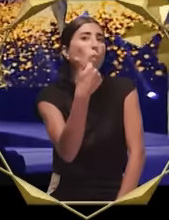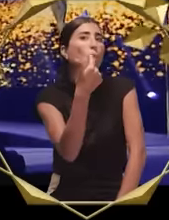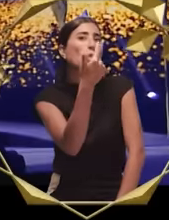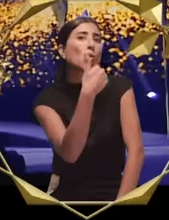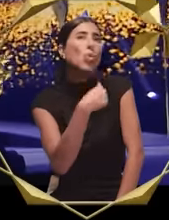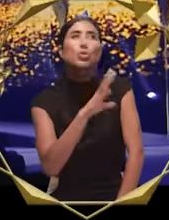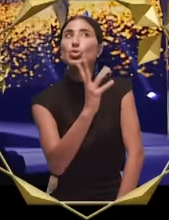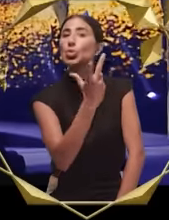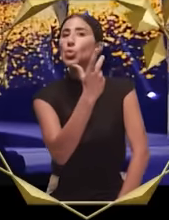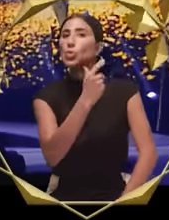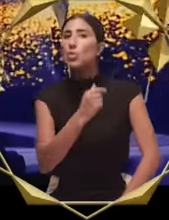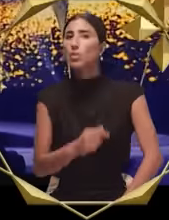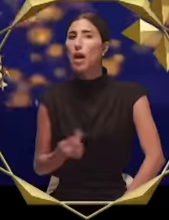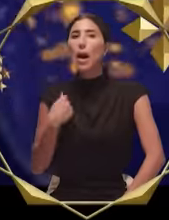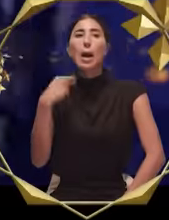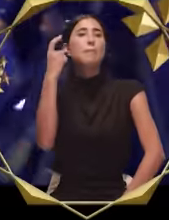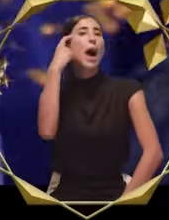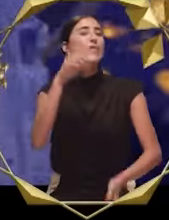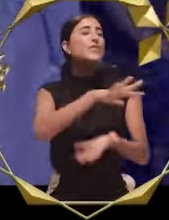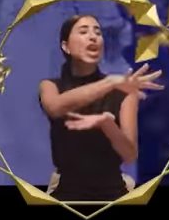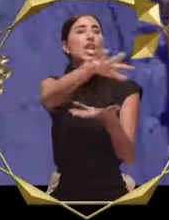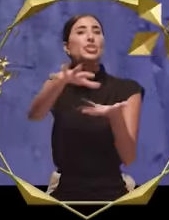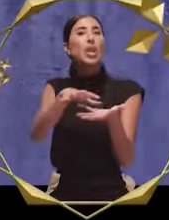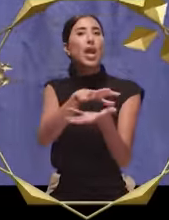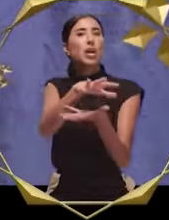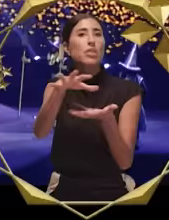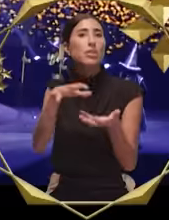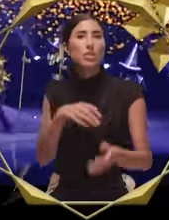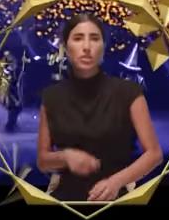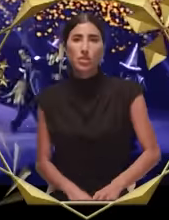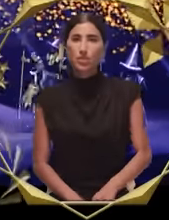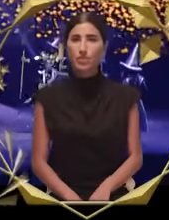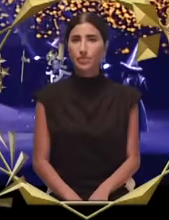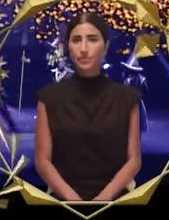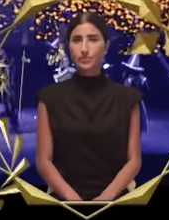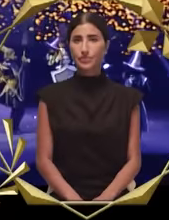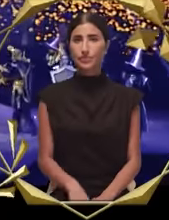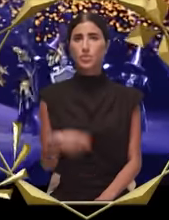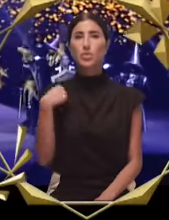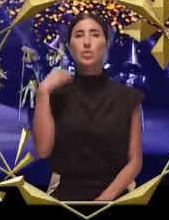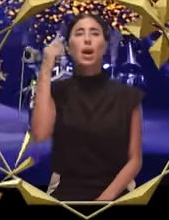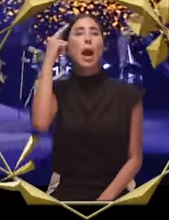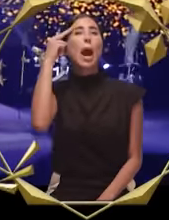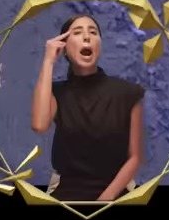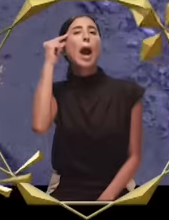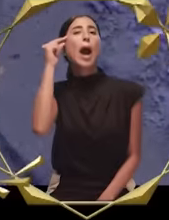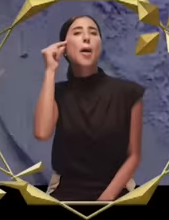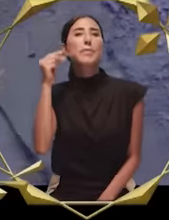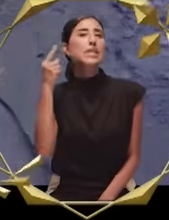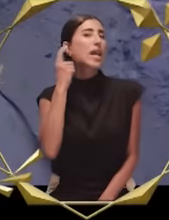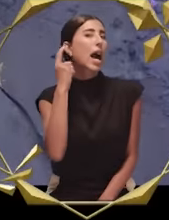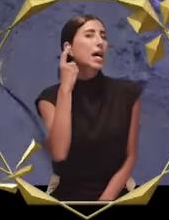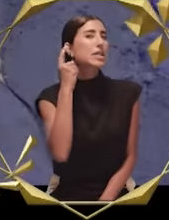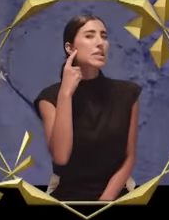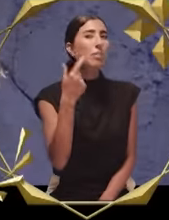افضحي قاسي نمي بداني عطني عيني خذي عيني أرني كل ما